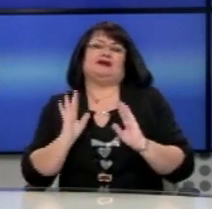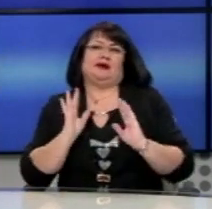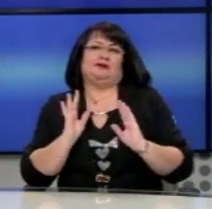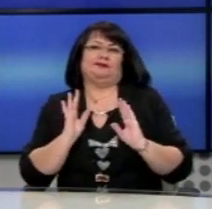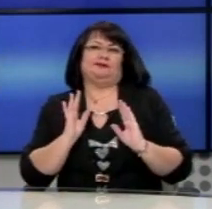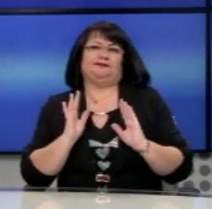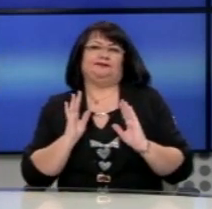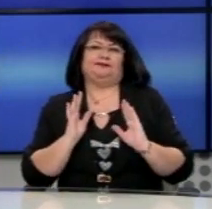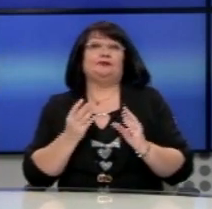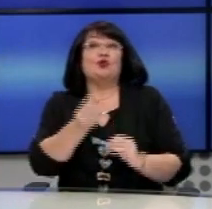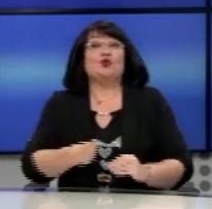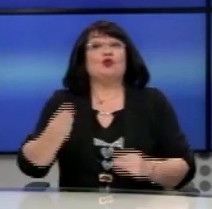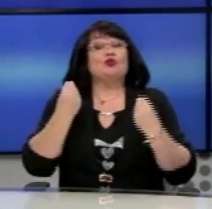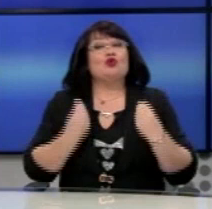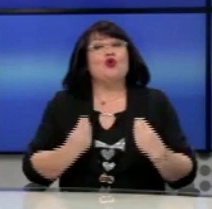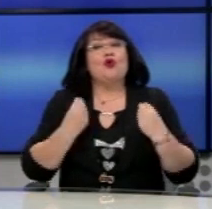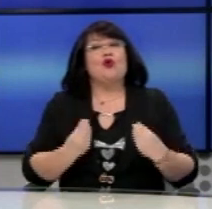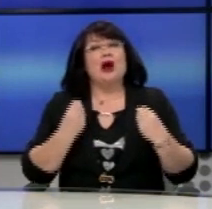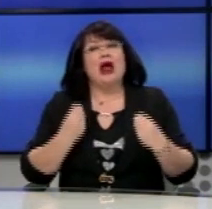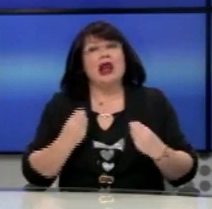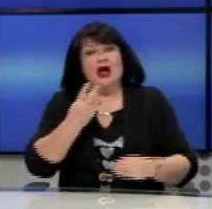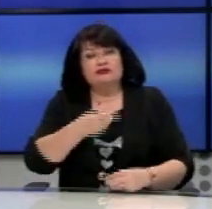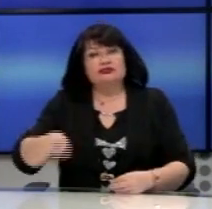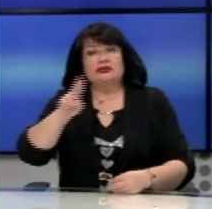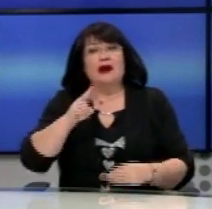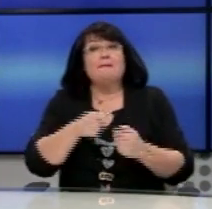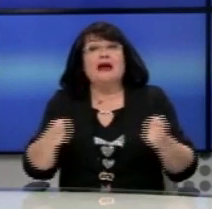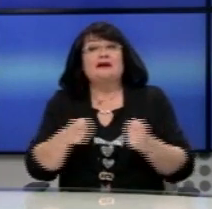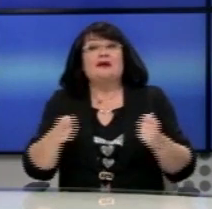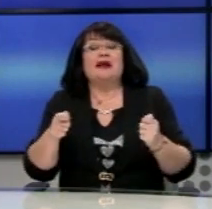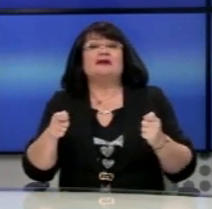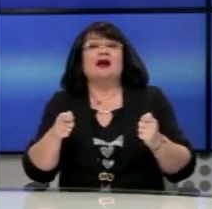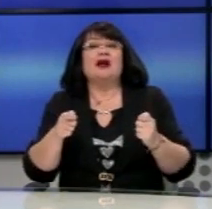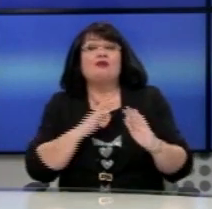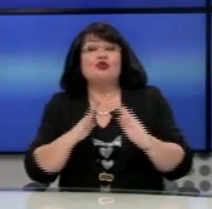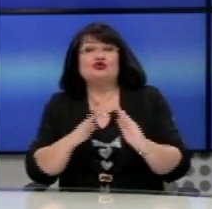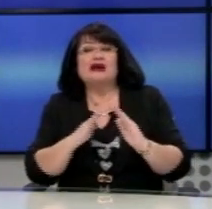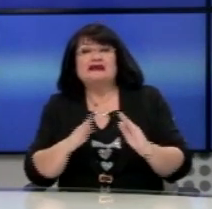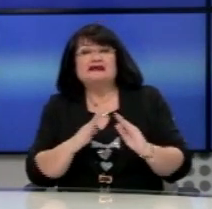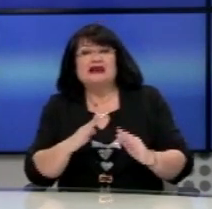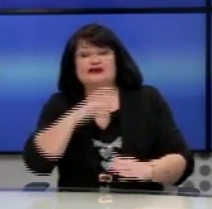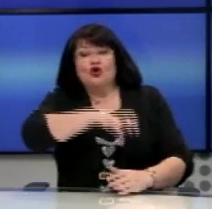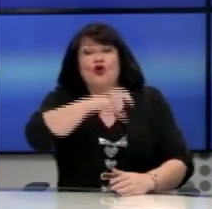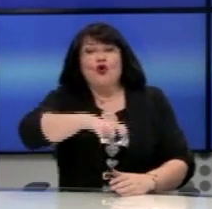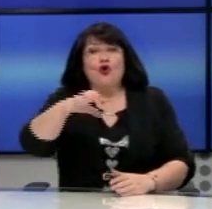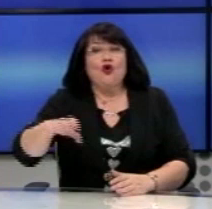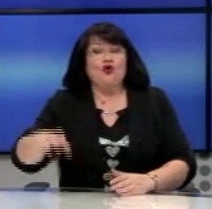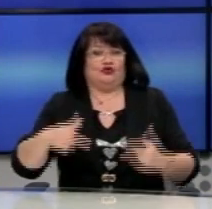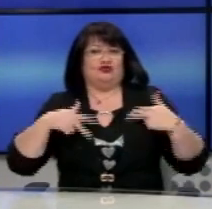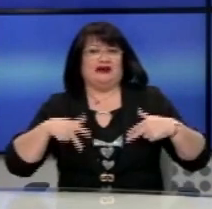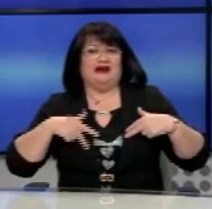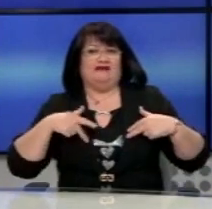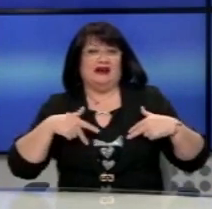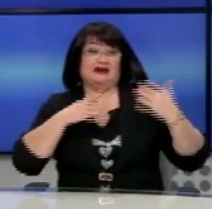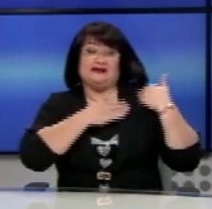προστασίας πολύ καλύτερα και πολύ πιο αυξημένα από αυτά που υπάρχουν σε μια σειρά χώρους που η